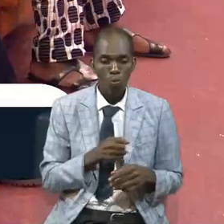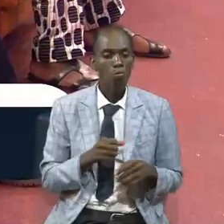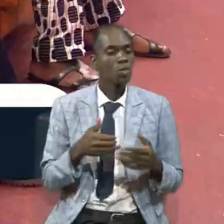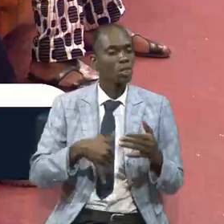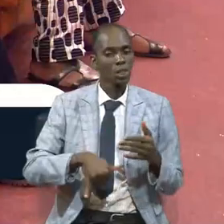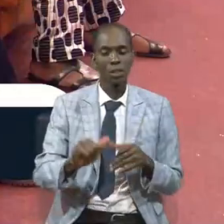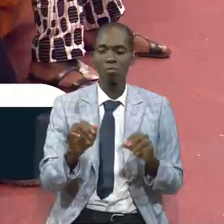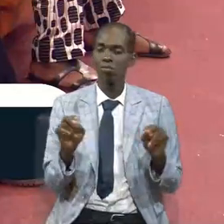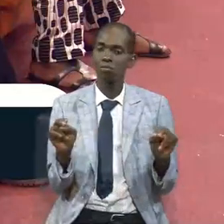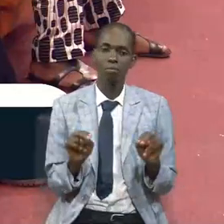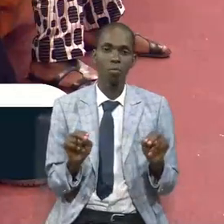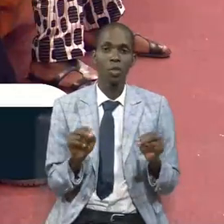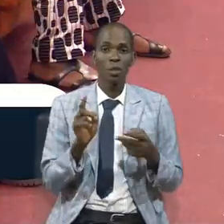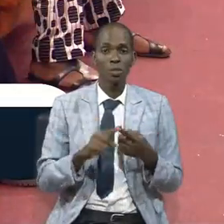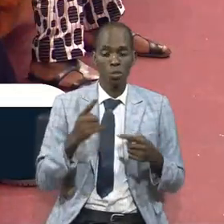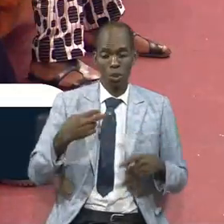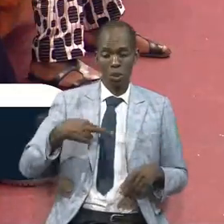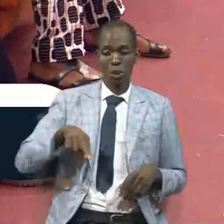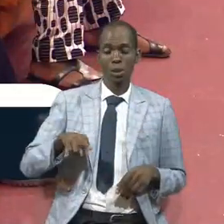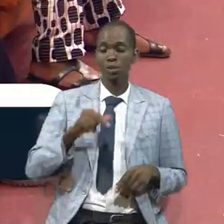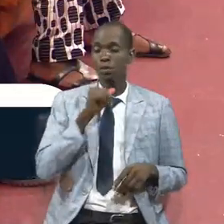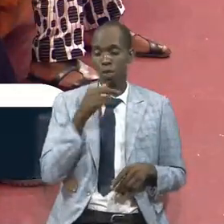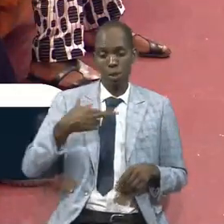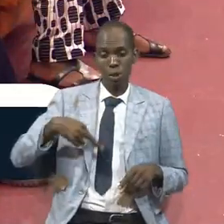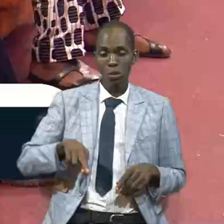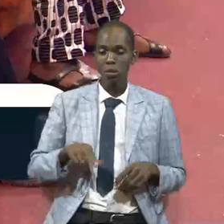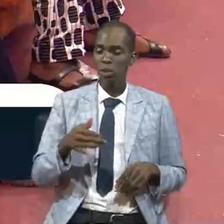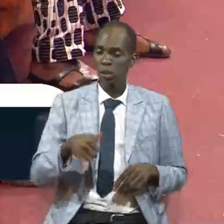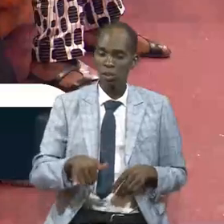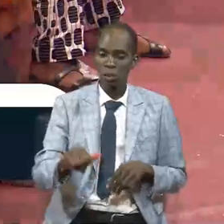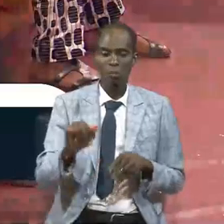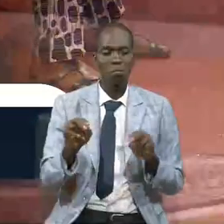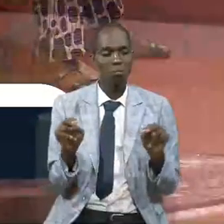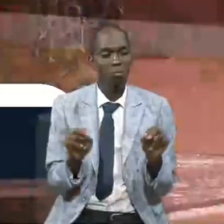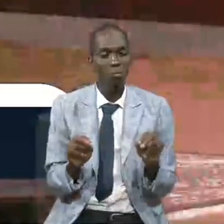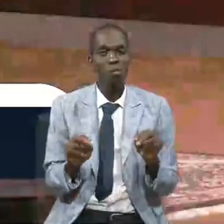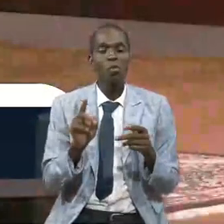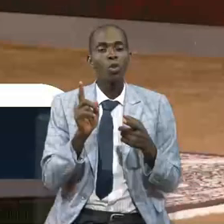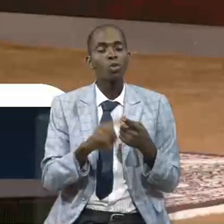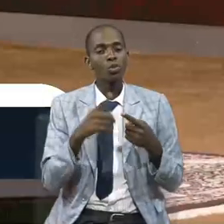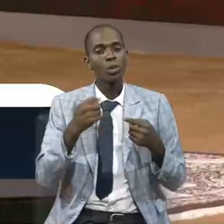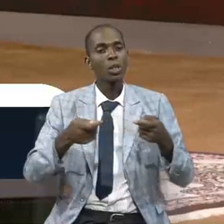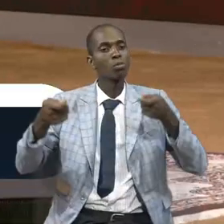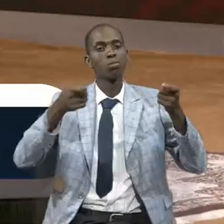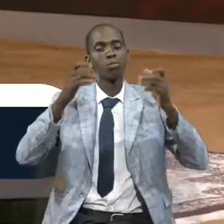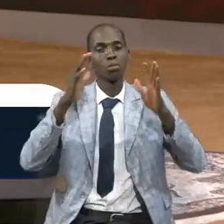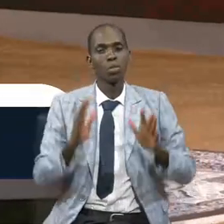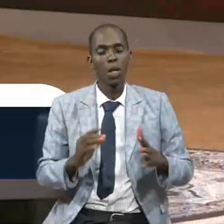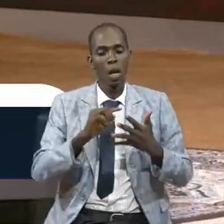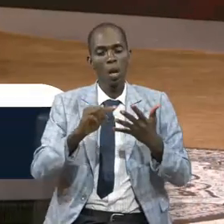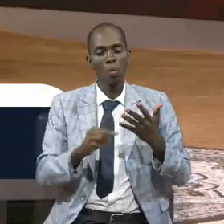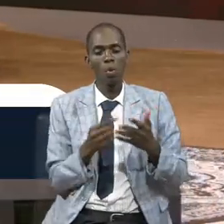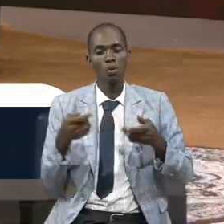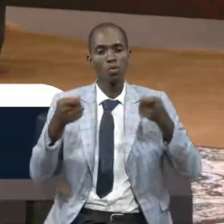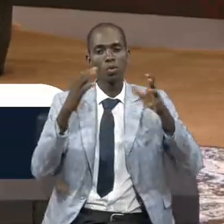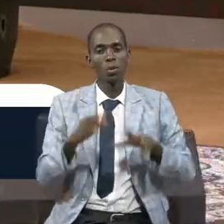aux religieux. Christ est impartial. À ceux qui ne sont pas religieux, il est impartial. Envers ceux qui sont